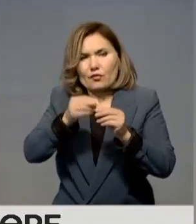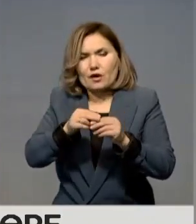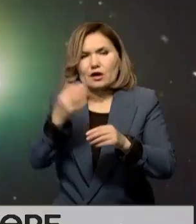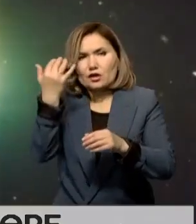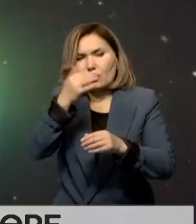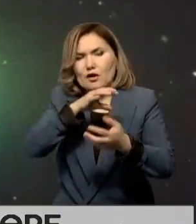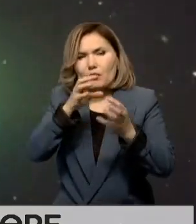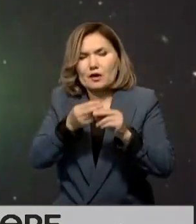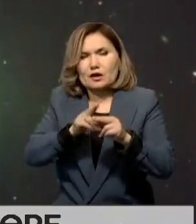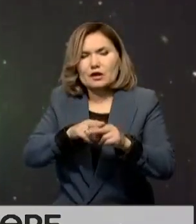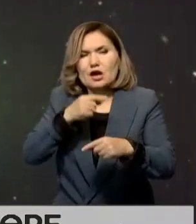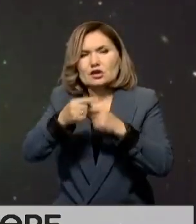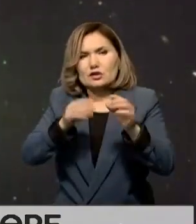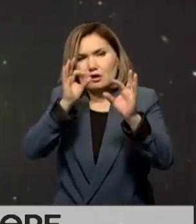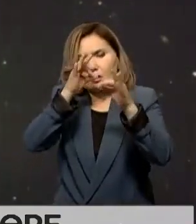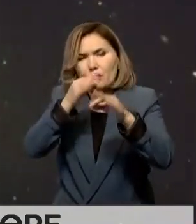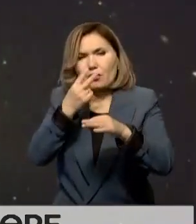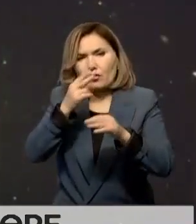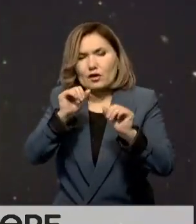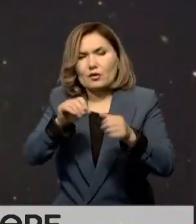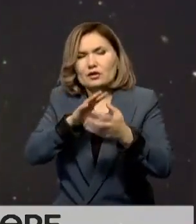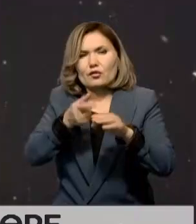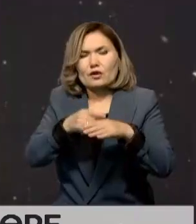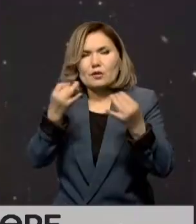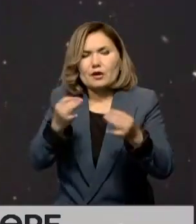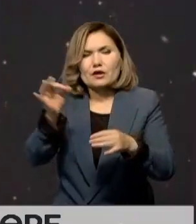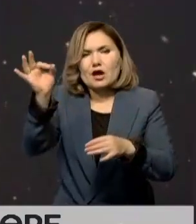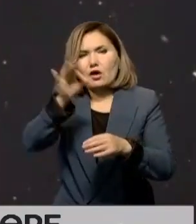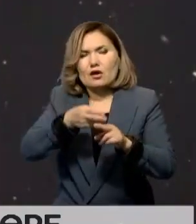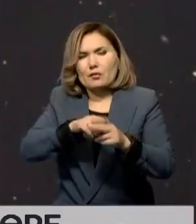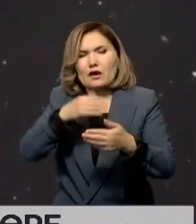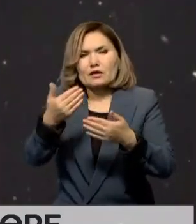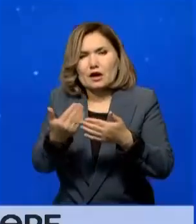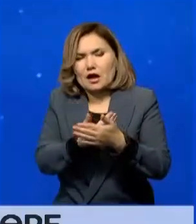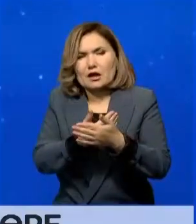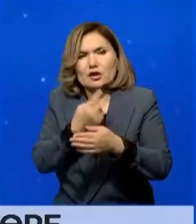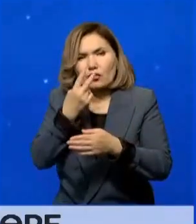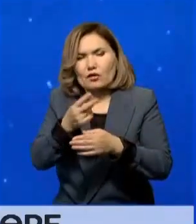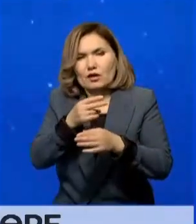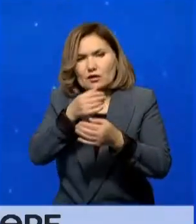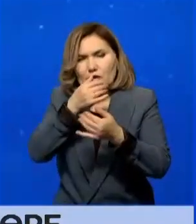кейін құйрықты жұлдызды телескоп арқылы ғана көруге болады. Ең қызығы Атлас құйрықты жұлдызы қайтып оралмайды.